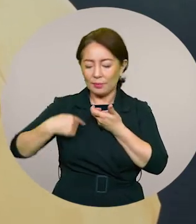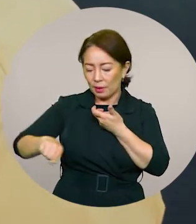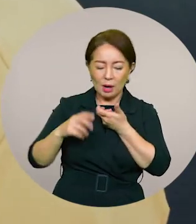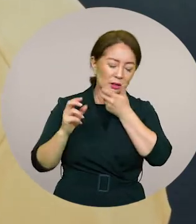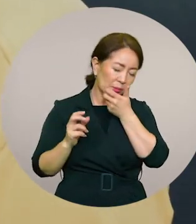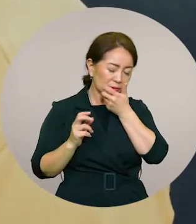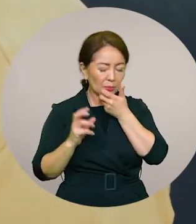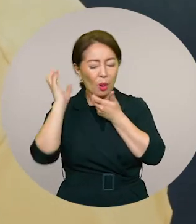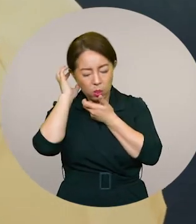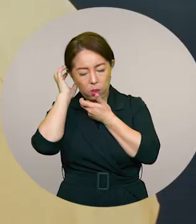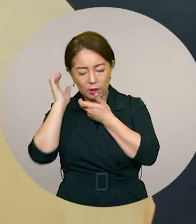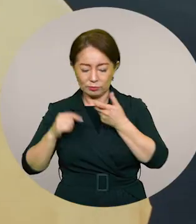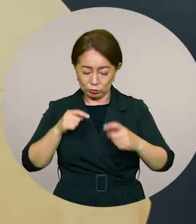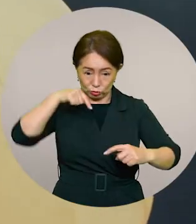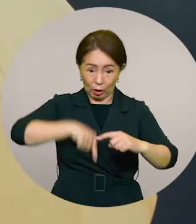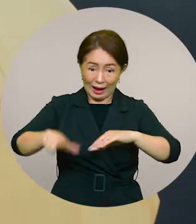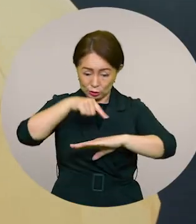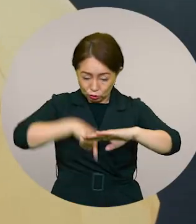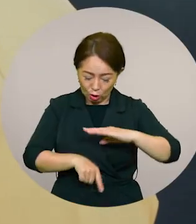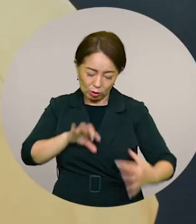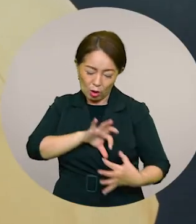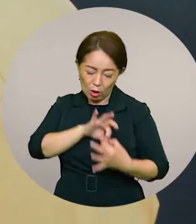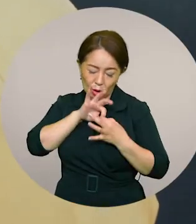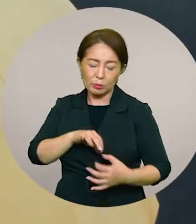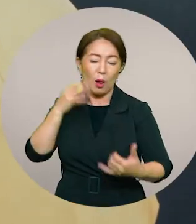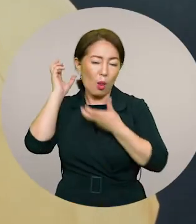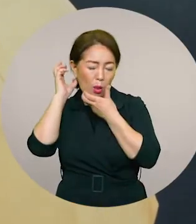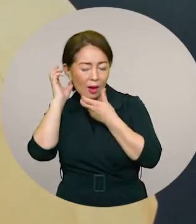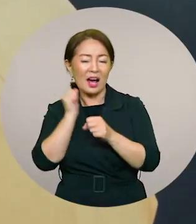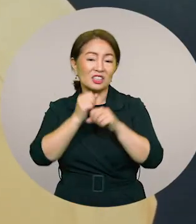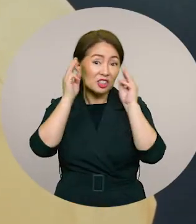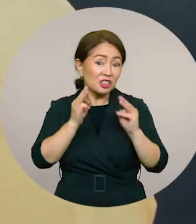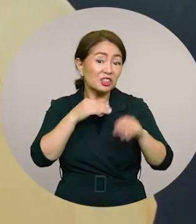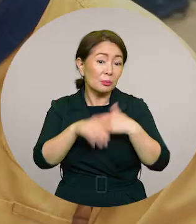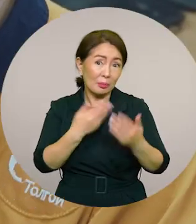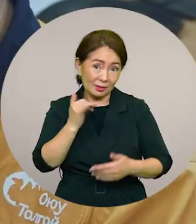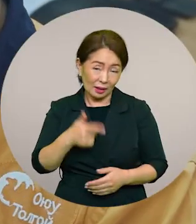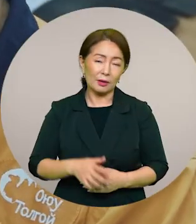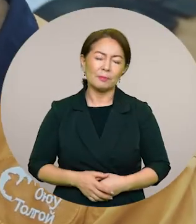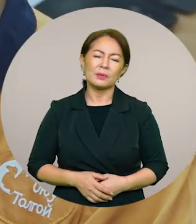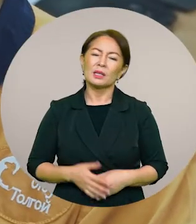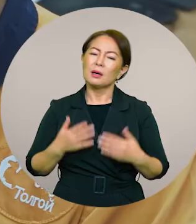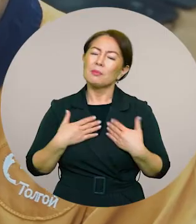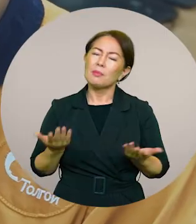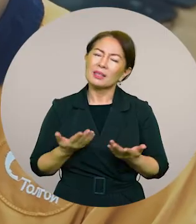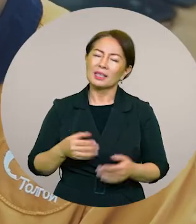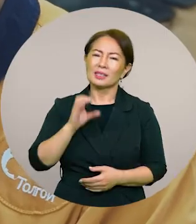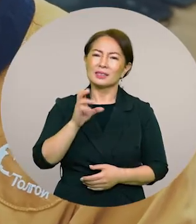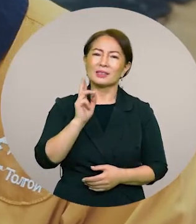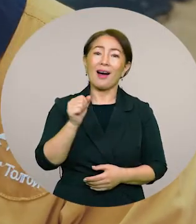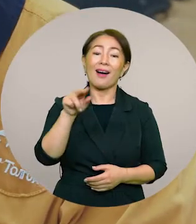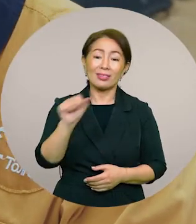нөгөө дандаа харилцааны ажлууд их явагдаж шийдлүүд их гаргаж явна л та. Манайх одоо ерөөхдөө SCADA